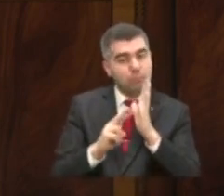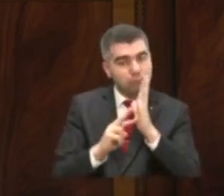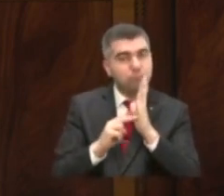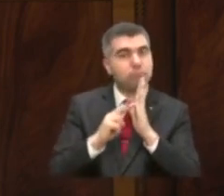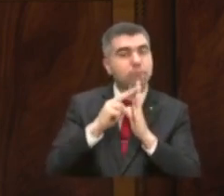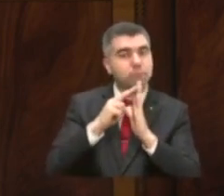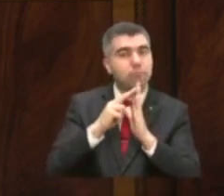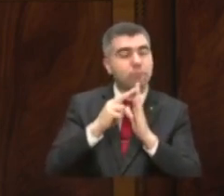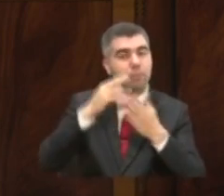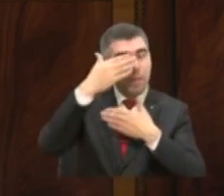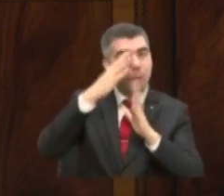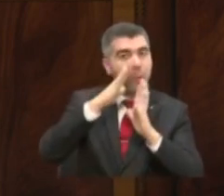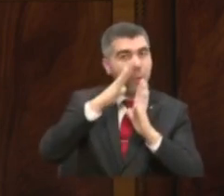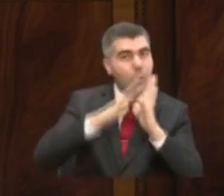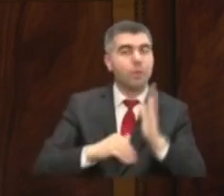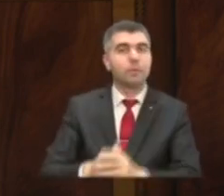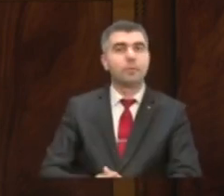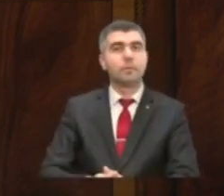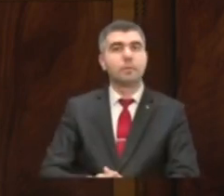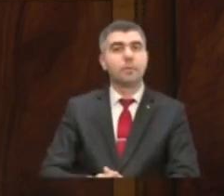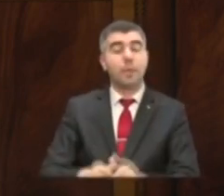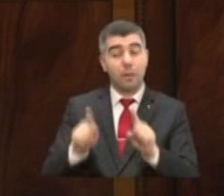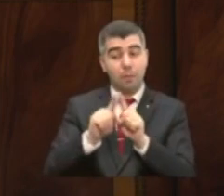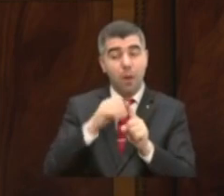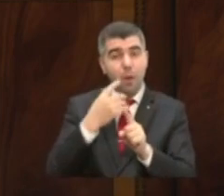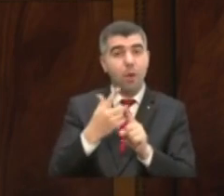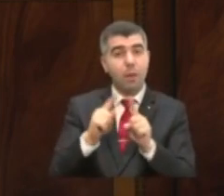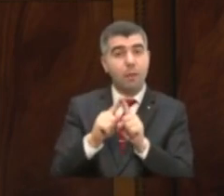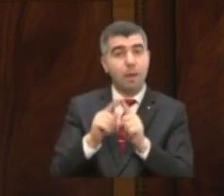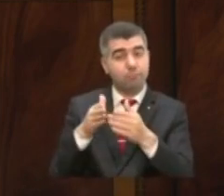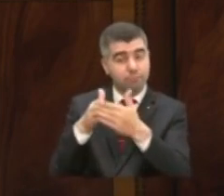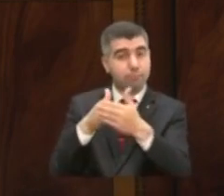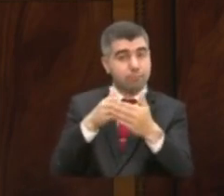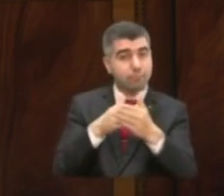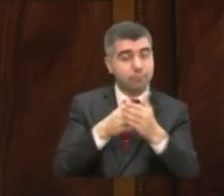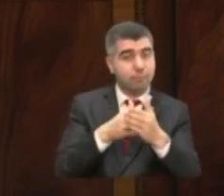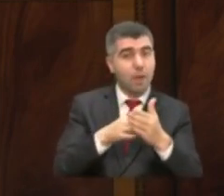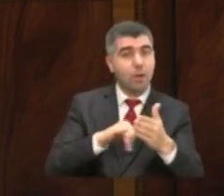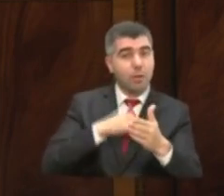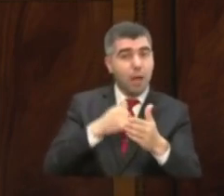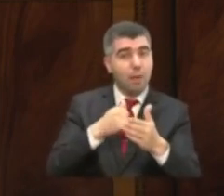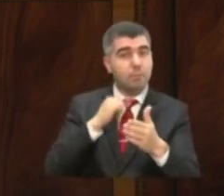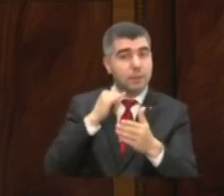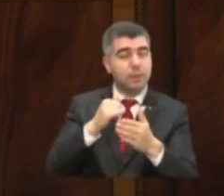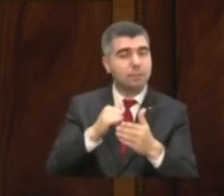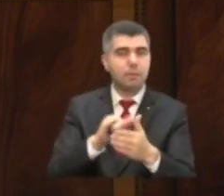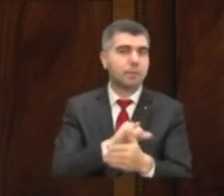ديالنا، وما يتمش التعامل معه على اعتبار أنه عائق في التنمية. بالعكس، خصنا نستثمروه بشكل